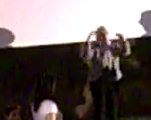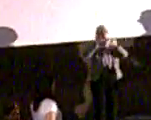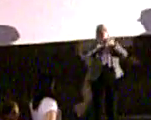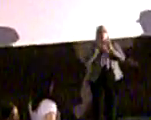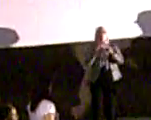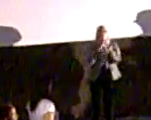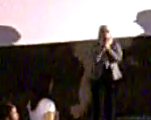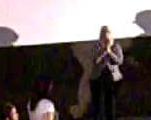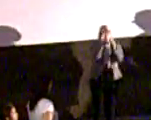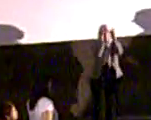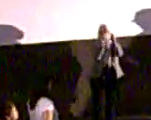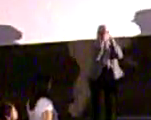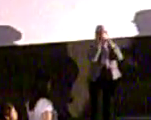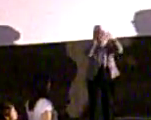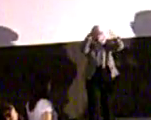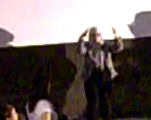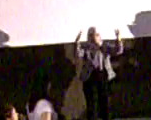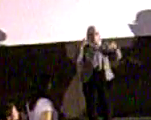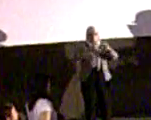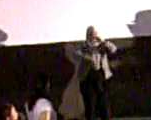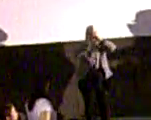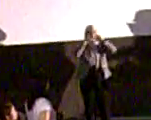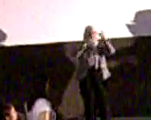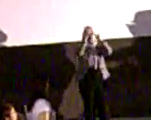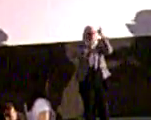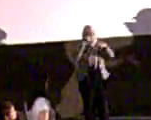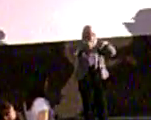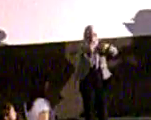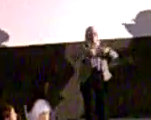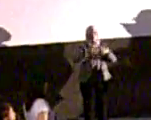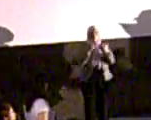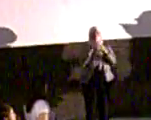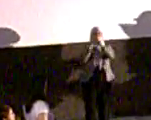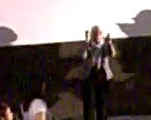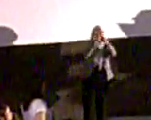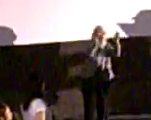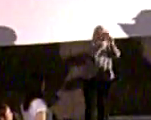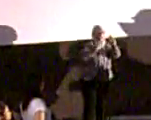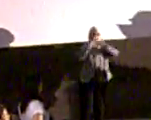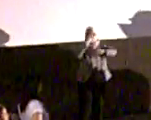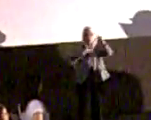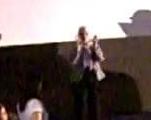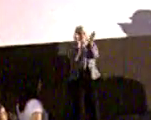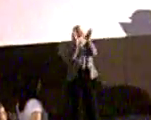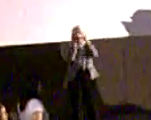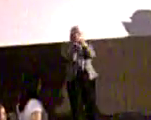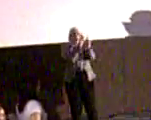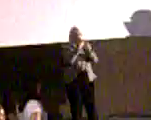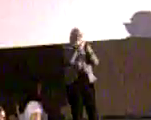وحقوقية وسياسية واسعة. تنطلق هذه الأيام عبر قوافل تنظمها نقابة الصحفيين